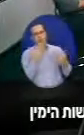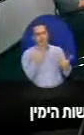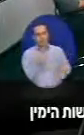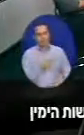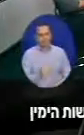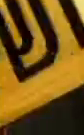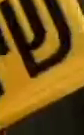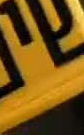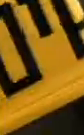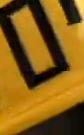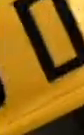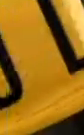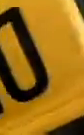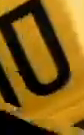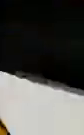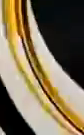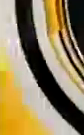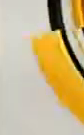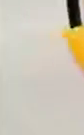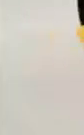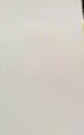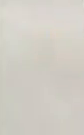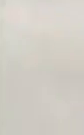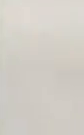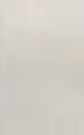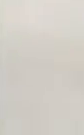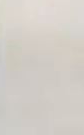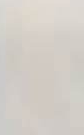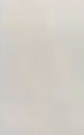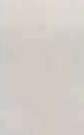רבה לכם.